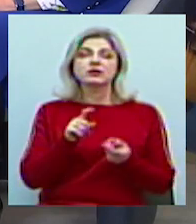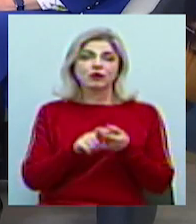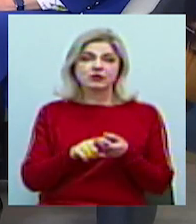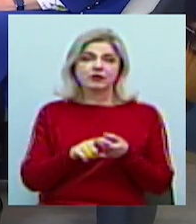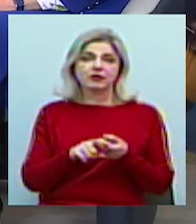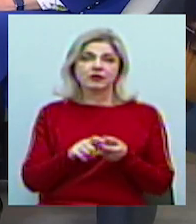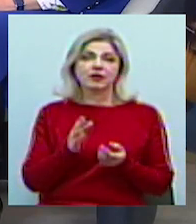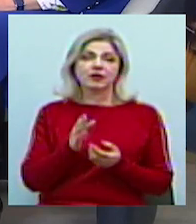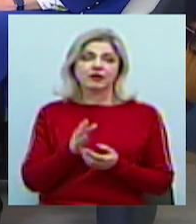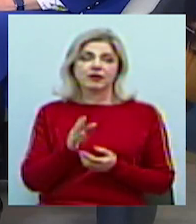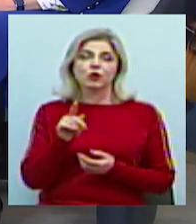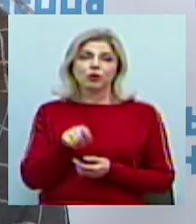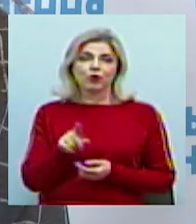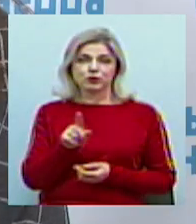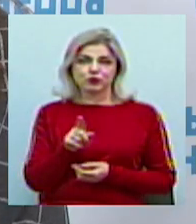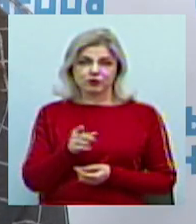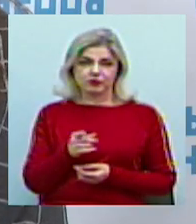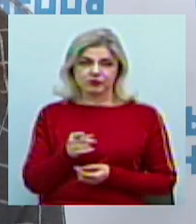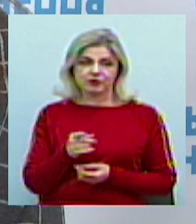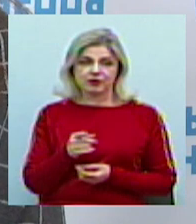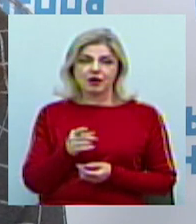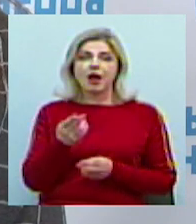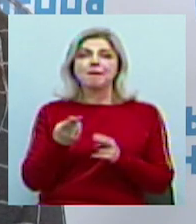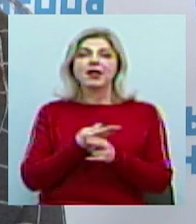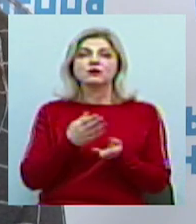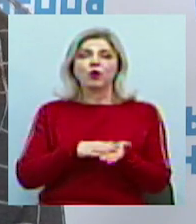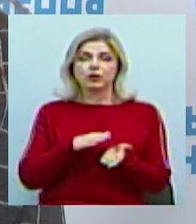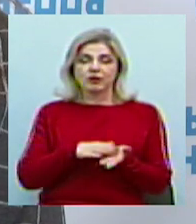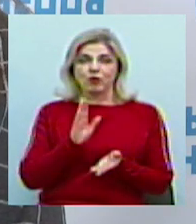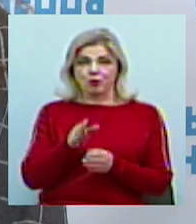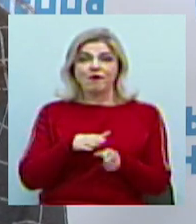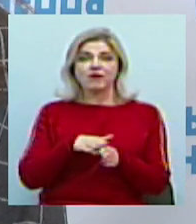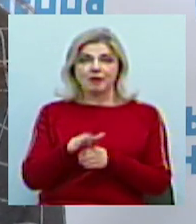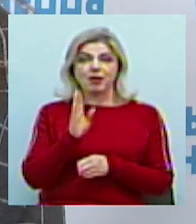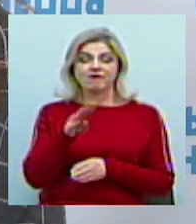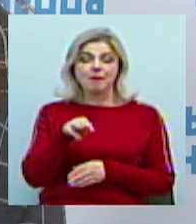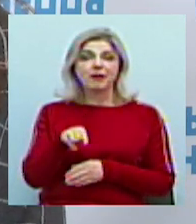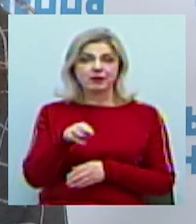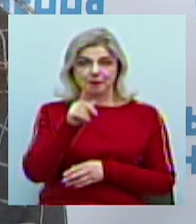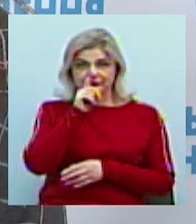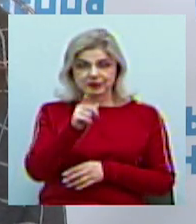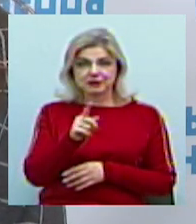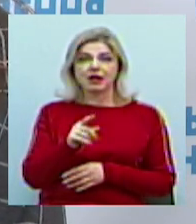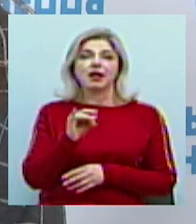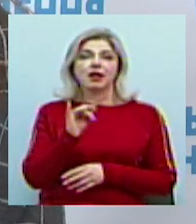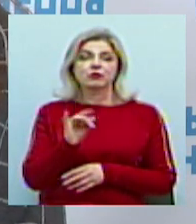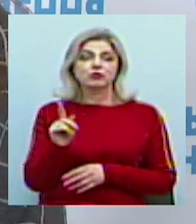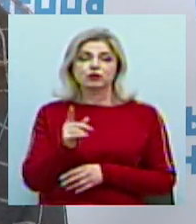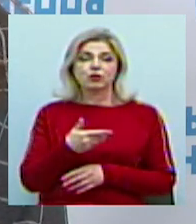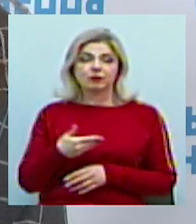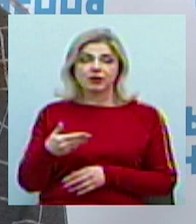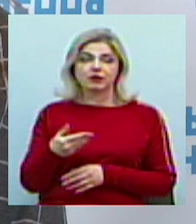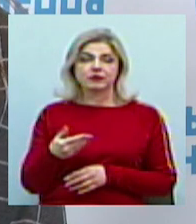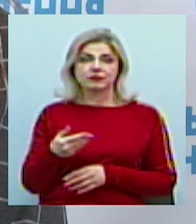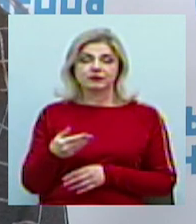безпосередньо того, що ми побачимо в готівковій формі, це вже відбудеться у нас в березні місяці. Тобто ми